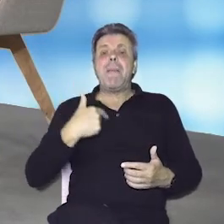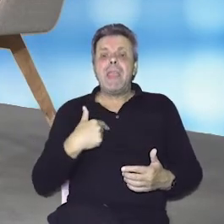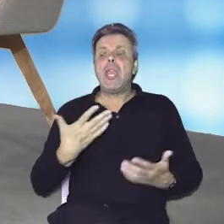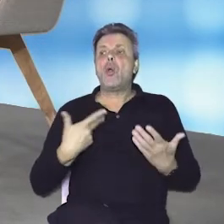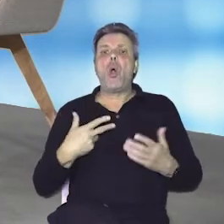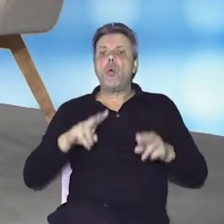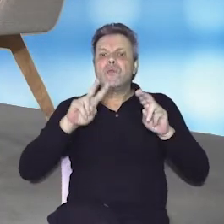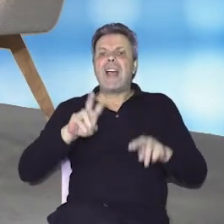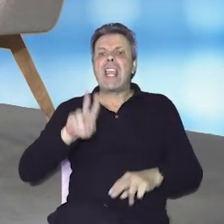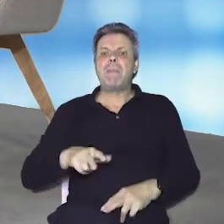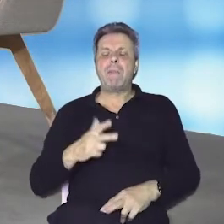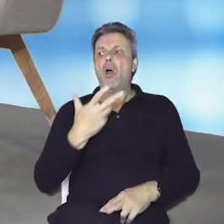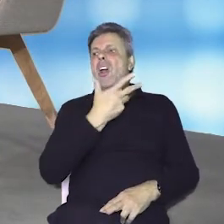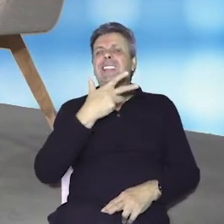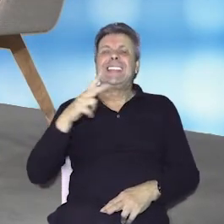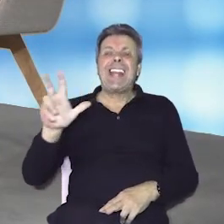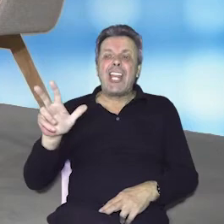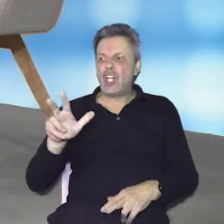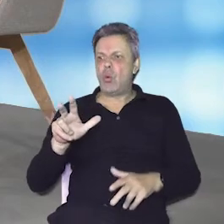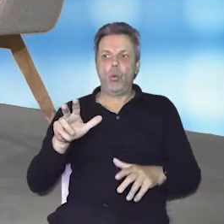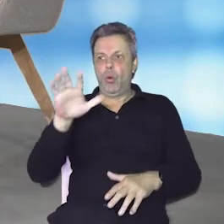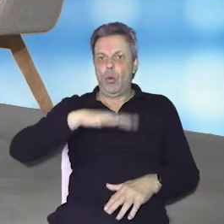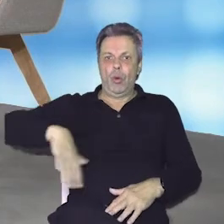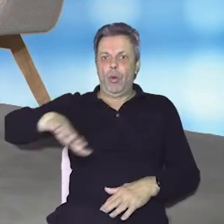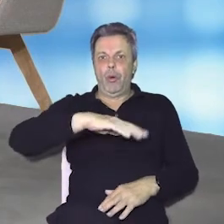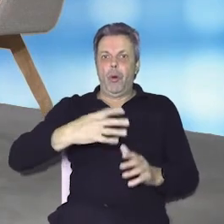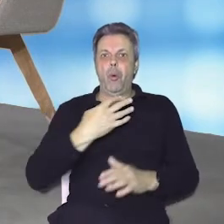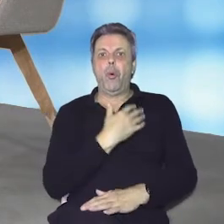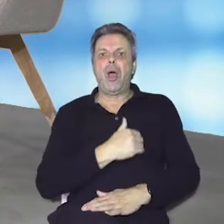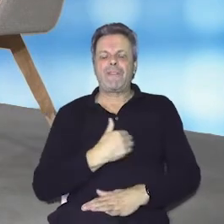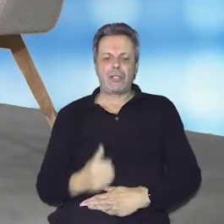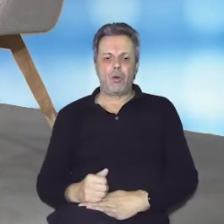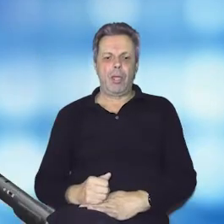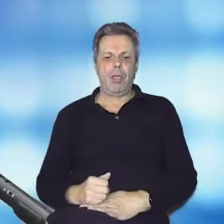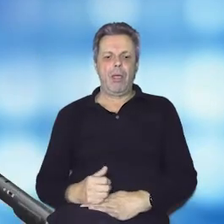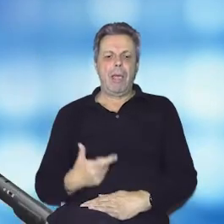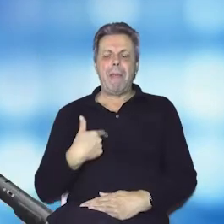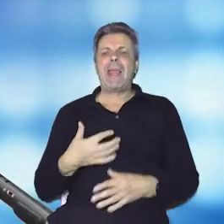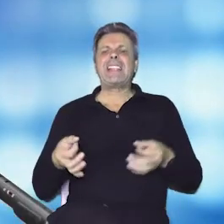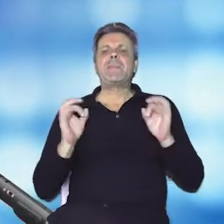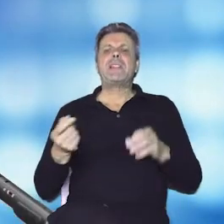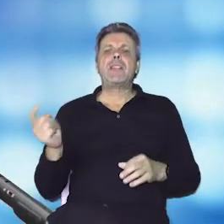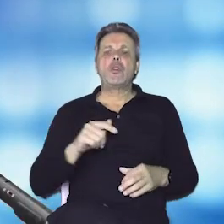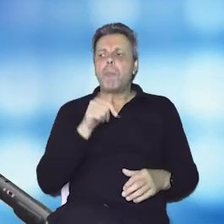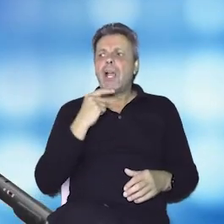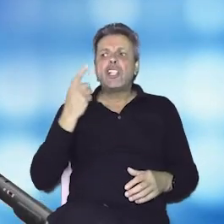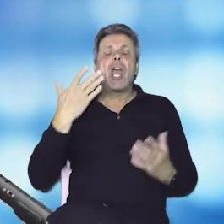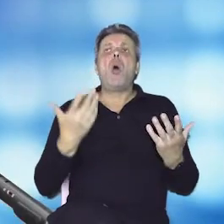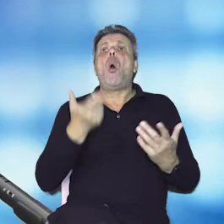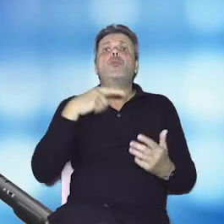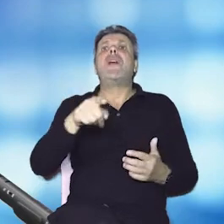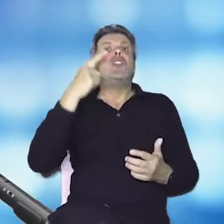zapravo imamo trećinu patologije u Hrvatskoj. Mm-hmm. Jer meni kad specijalizanti dođu i kažu, pa kako to